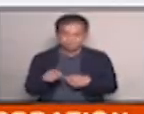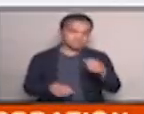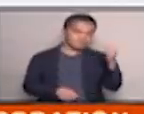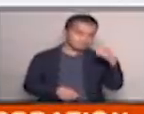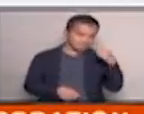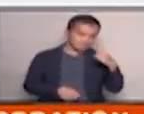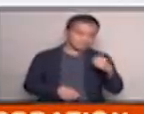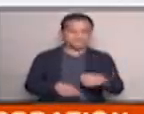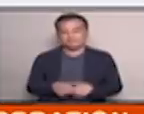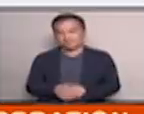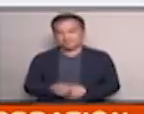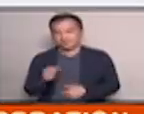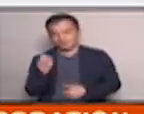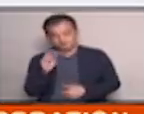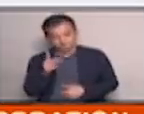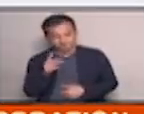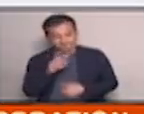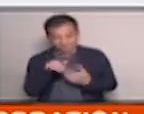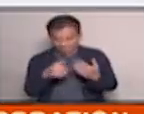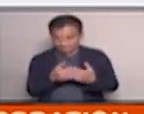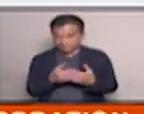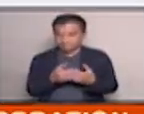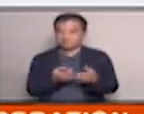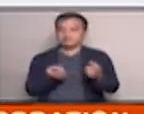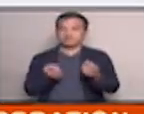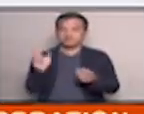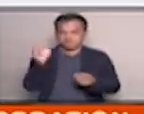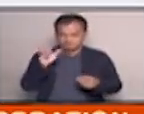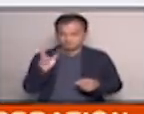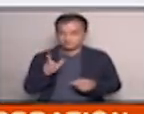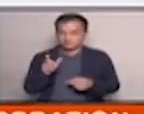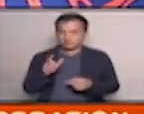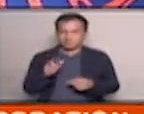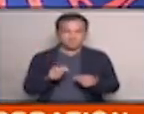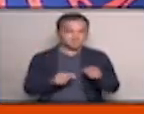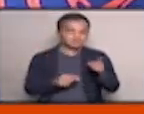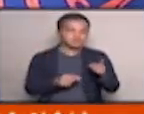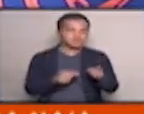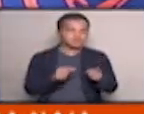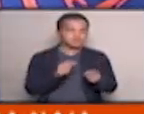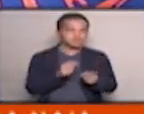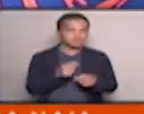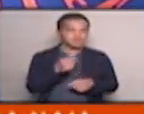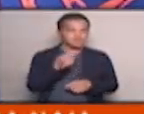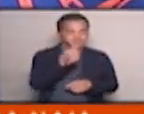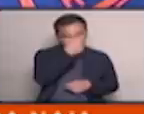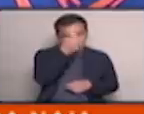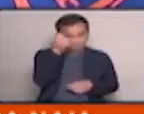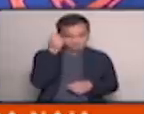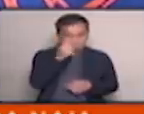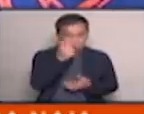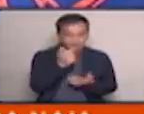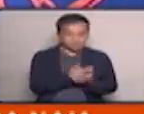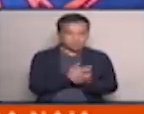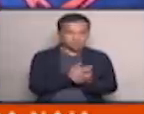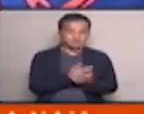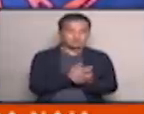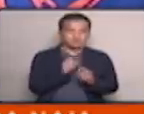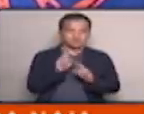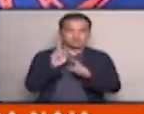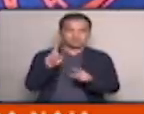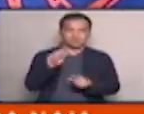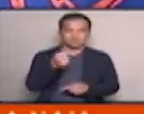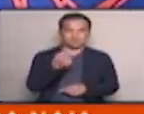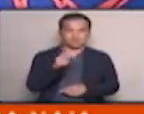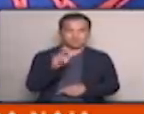Okay na lahat. And then, dumating yung araw na... Yung pagka-graduate po namin. Okay. Yung pumunta na po kami sa agency